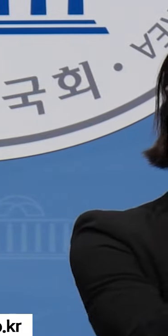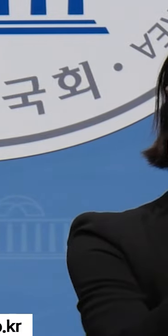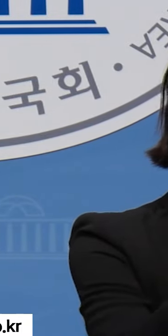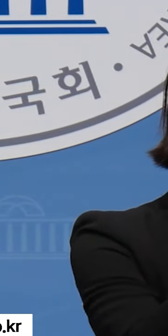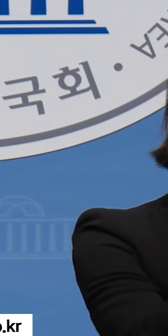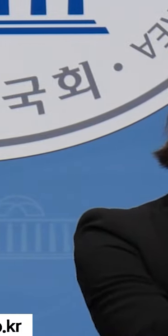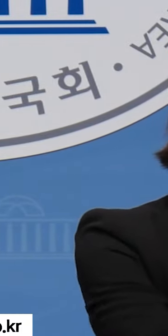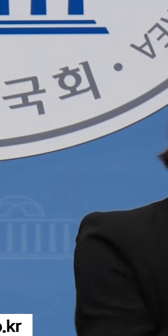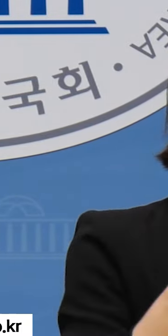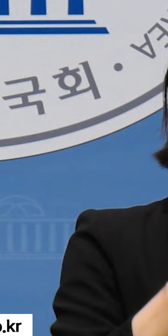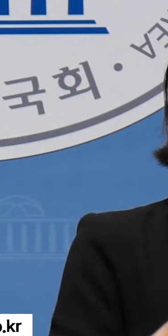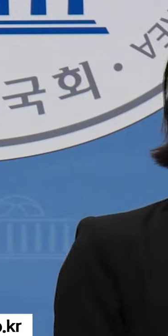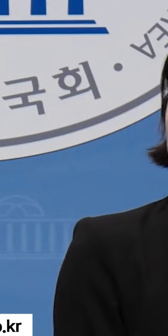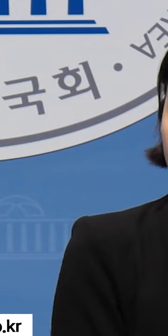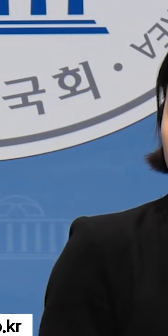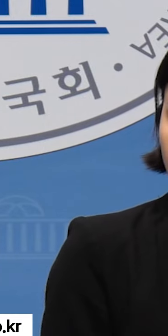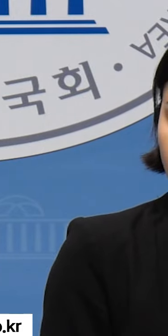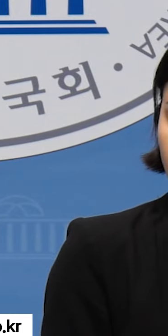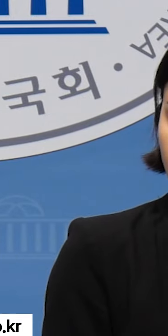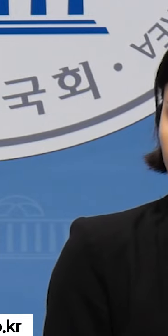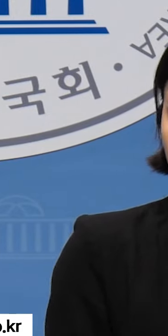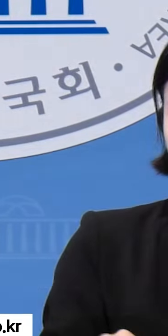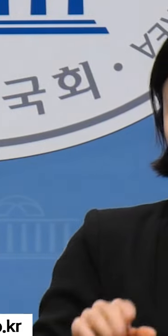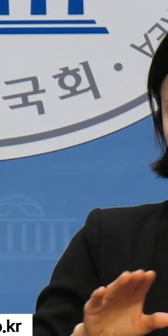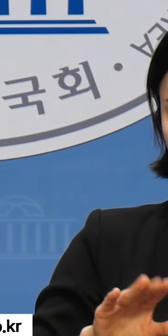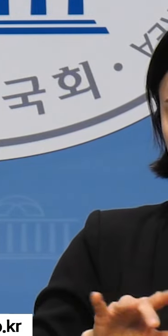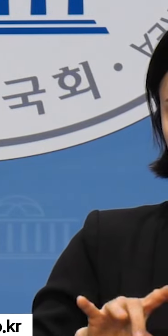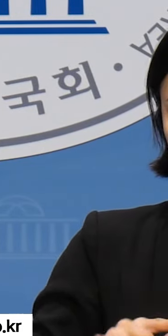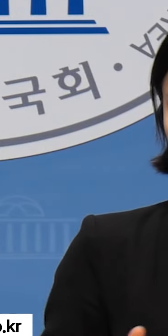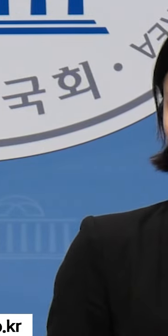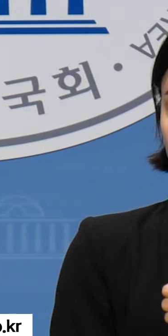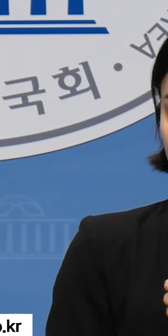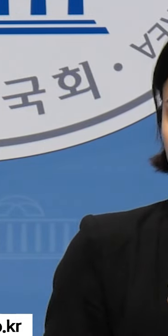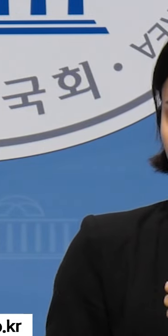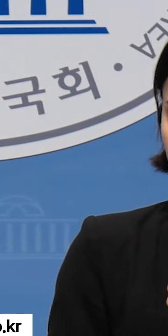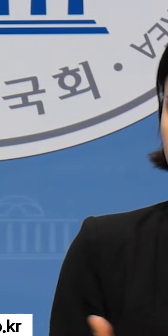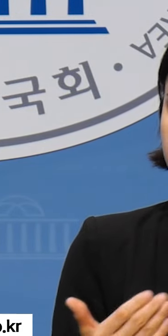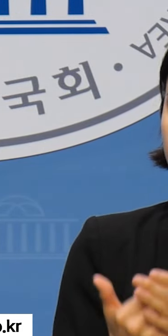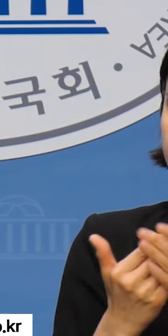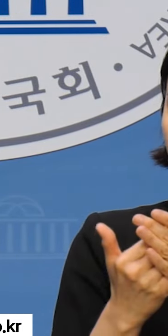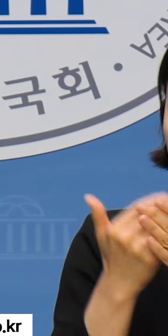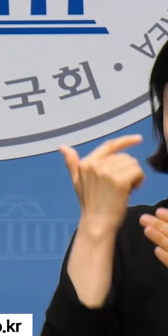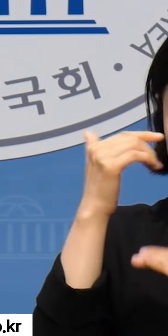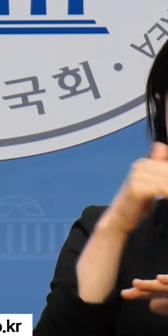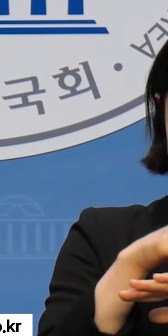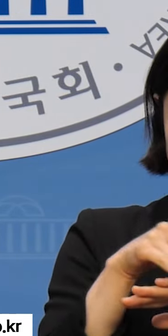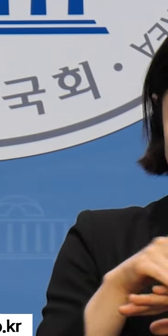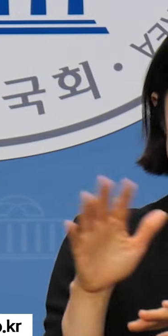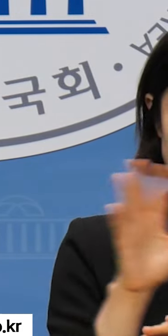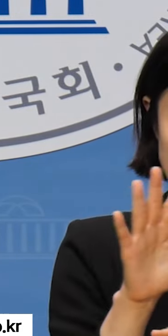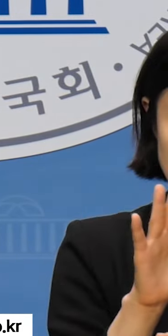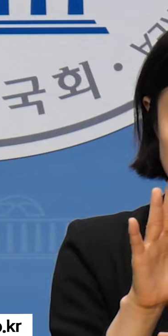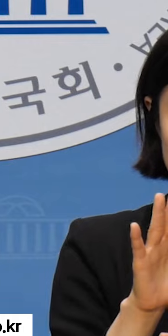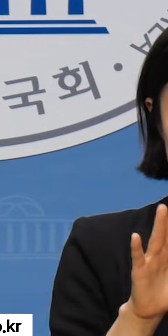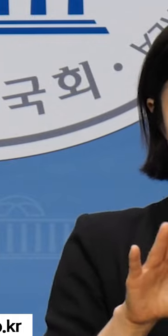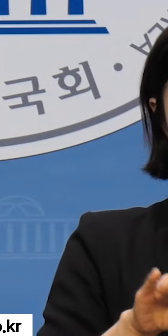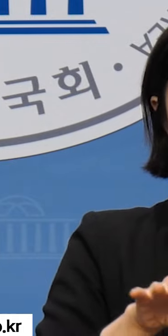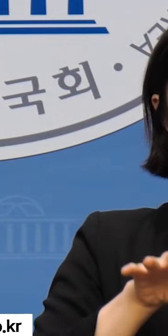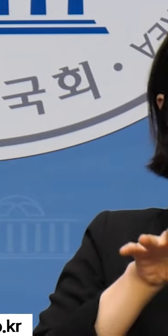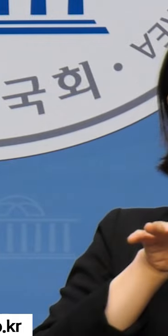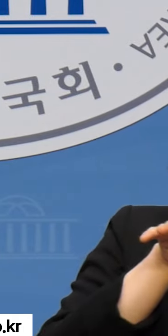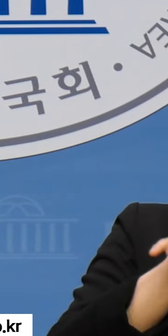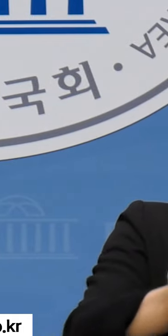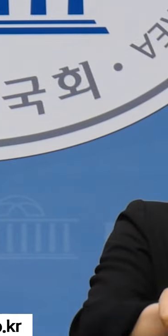목적인 과학기술정보통신보다는 방송장악 그리고 방통위 방심위 등에 대한